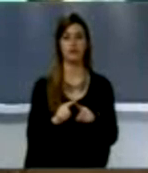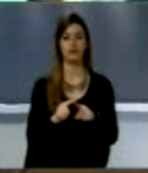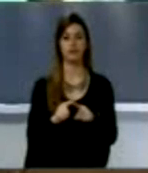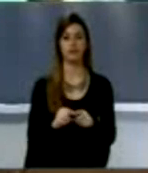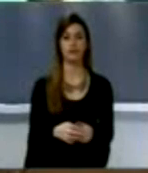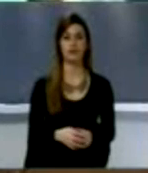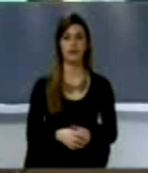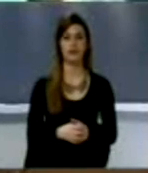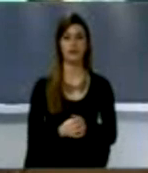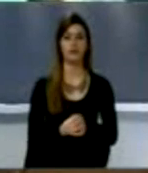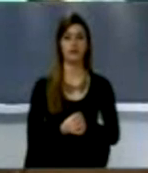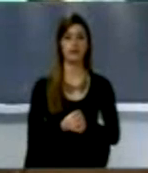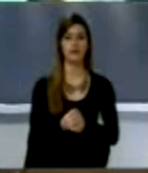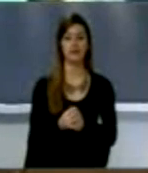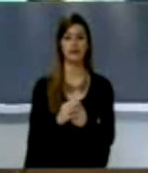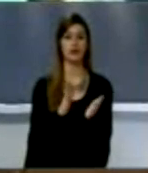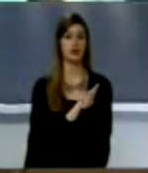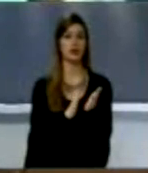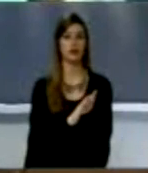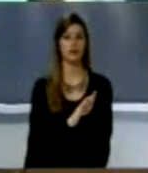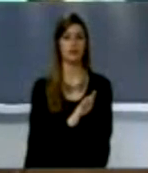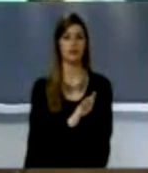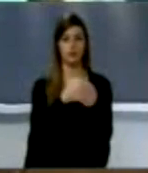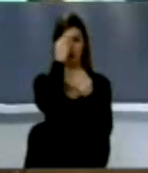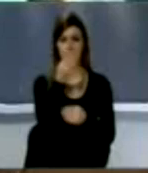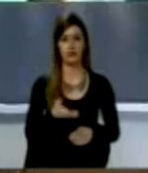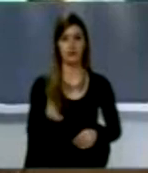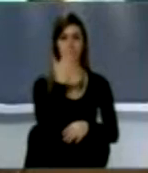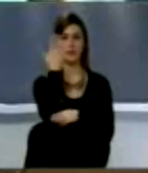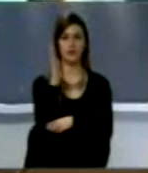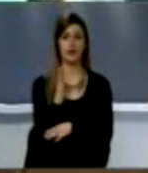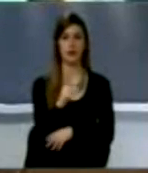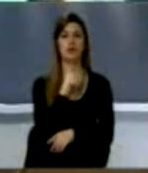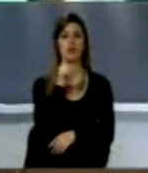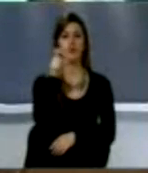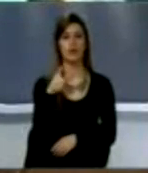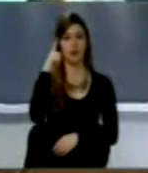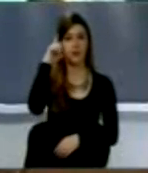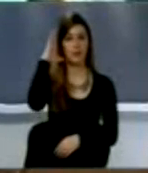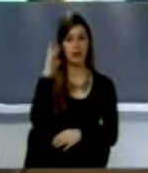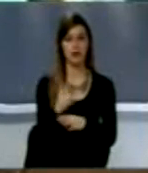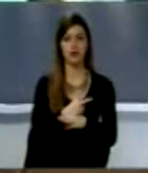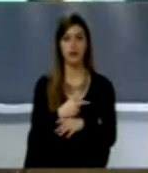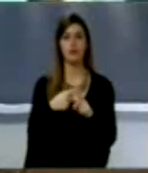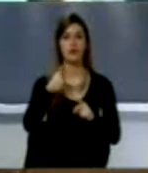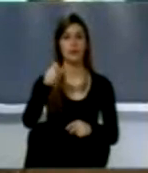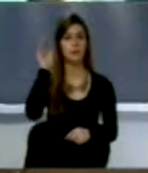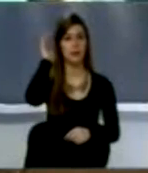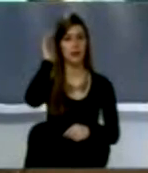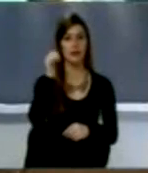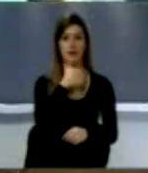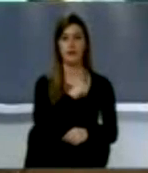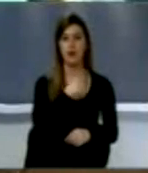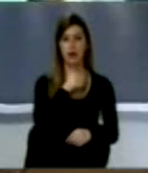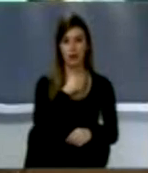ndodhë. Paramendoni të nderuar deputet, sikur kryeministri i vendit dhe ministri i tij i Financave, para se të vendosnin për